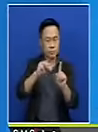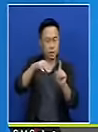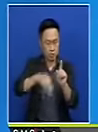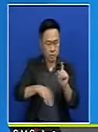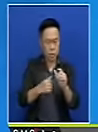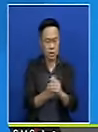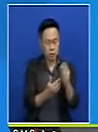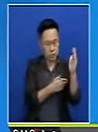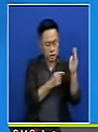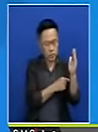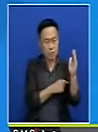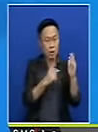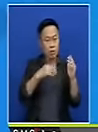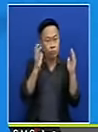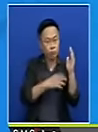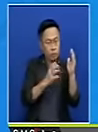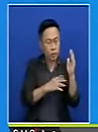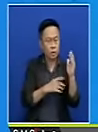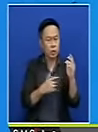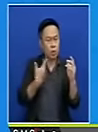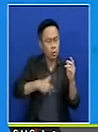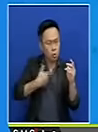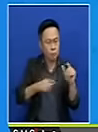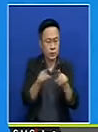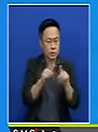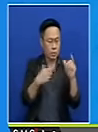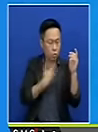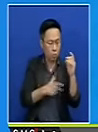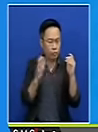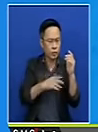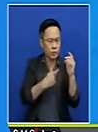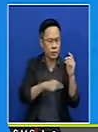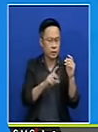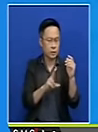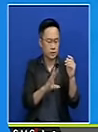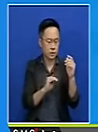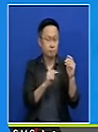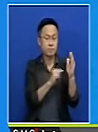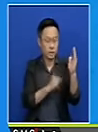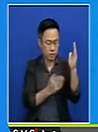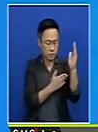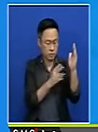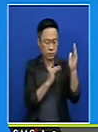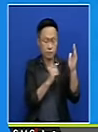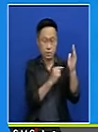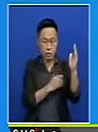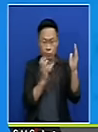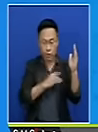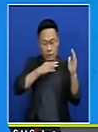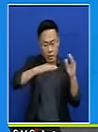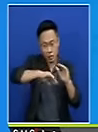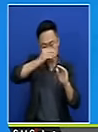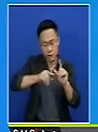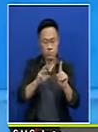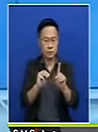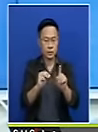ตรปิดท้ายที่ภาคใต้ฝั่งตะวันตกครับมีอากาศร้อนในตอนกลางวันครับฝนฟ้าคะนองร้อยละ40ของพื้นที่ทะเลมีคลื่นสูงประมาณ